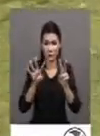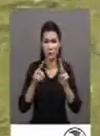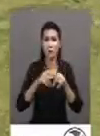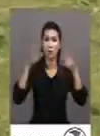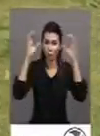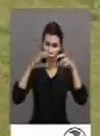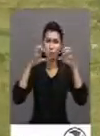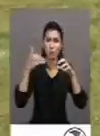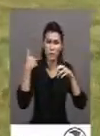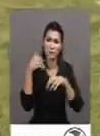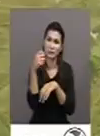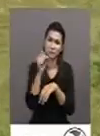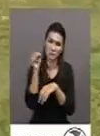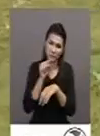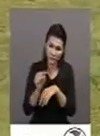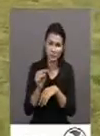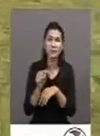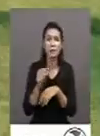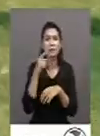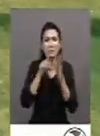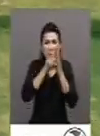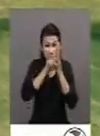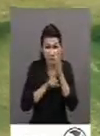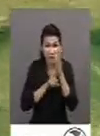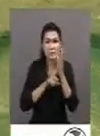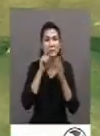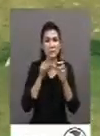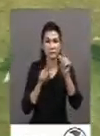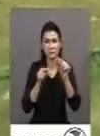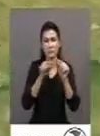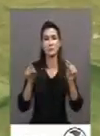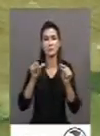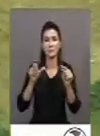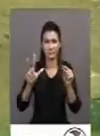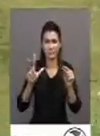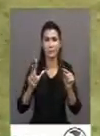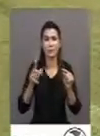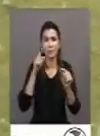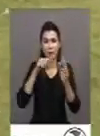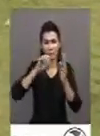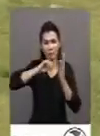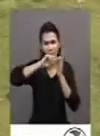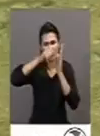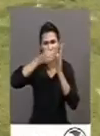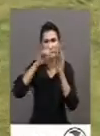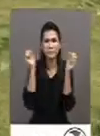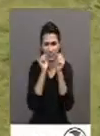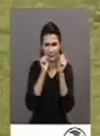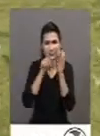ฝนฟ้าคะนองร้อยละ10ของพื้นที่อุณหภูมิต่ำสุด 20-23 องศาเซลเซียสยอดภูอากาศหนาวอุ